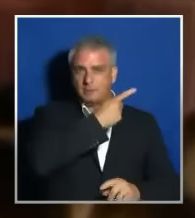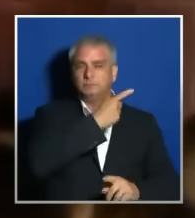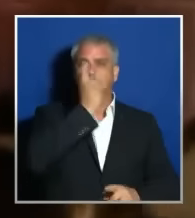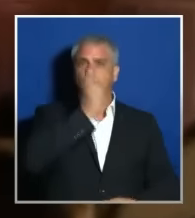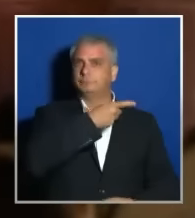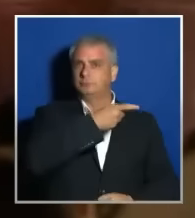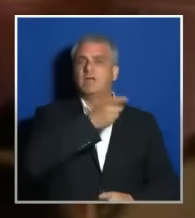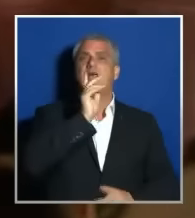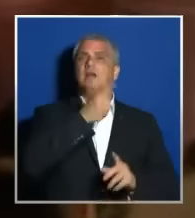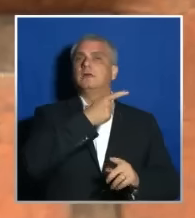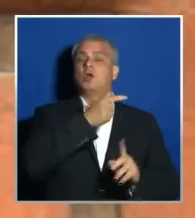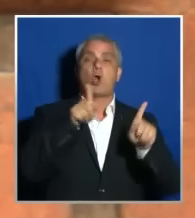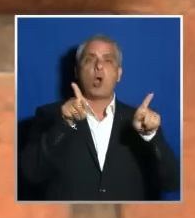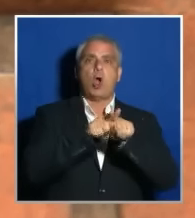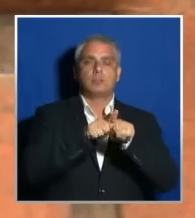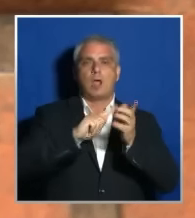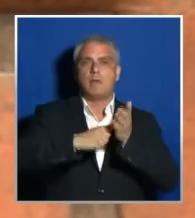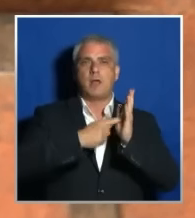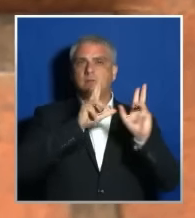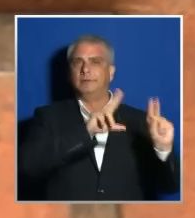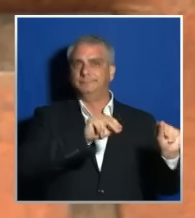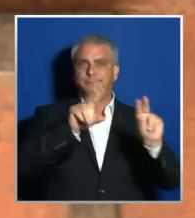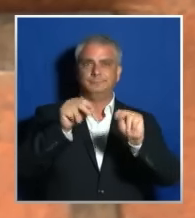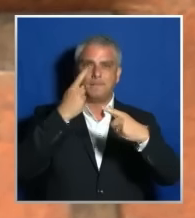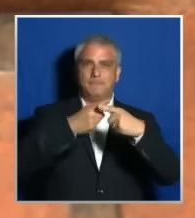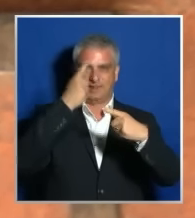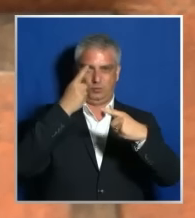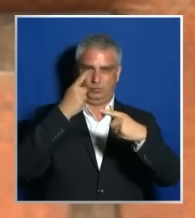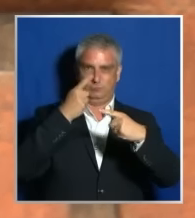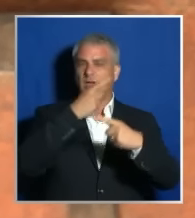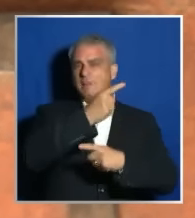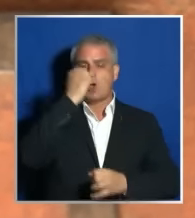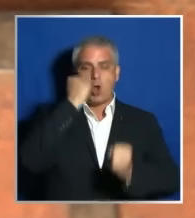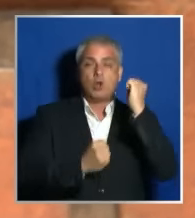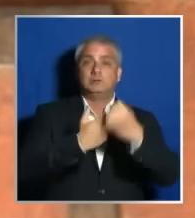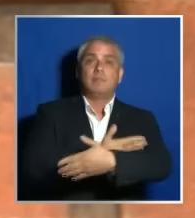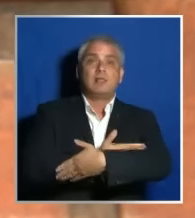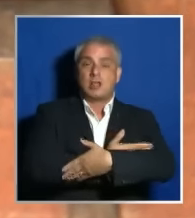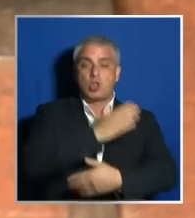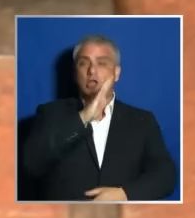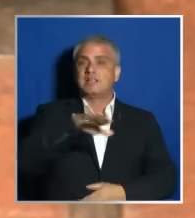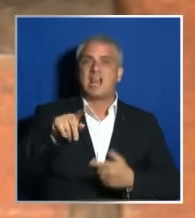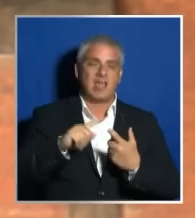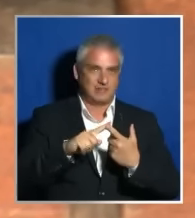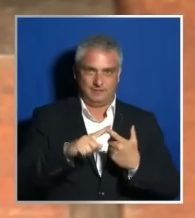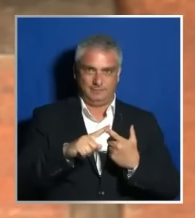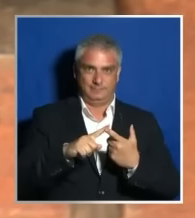מונחים על ידי אותה מטרה בדיוק. הם הורגים תינוקות, ילדים,